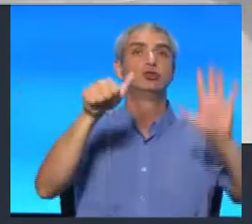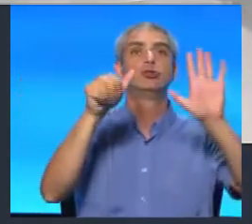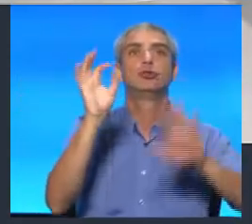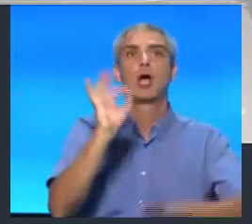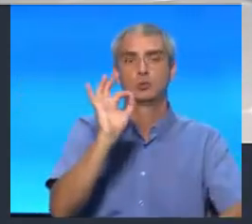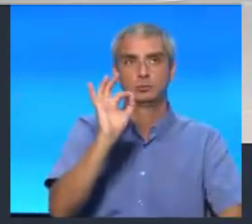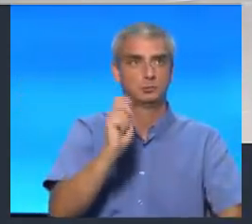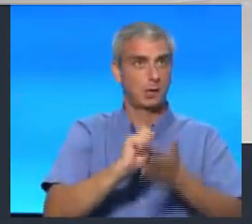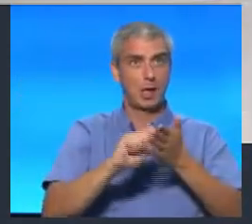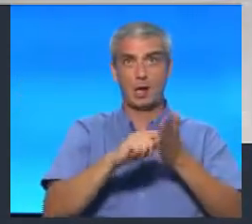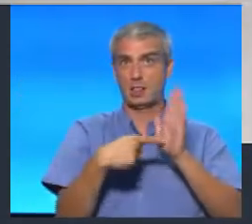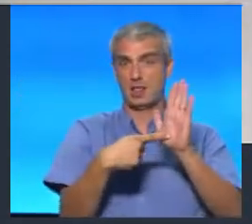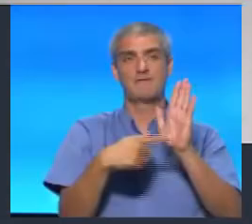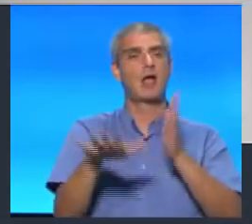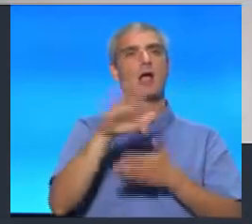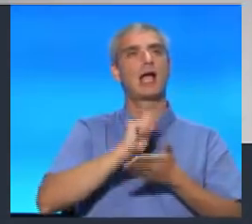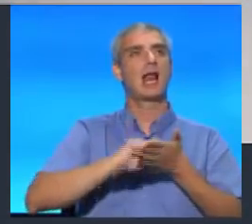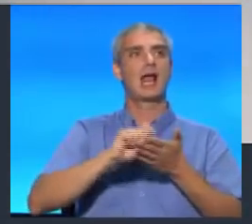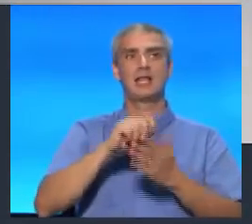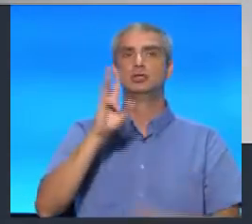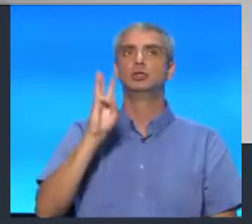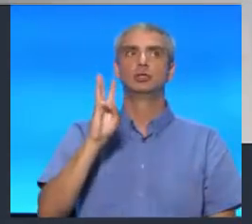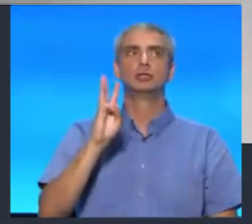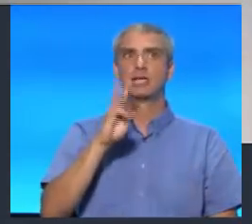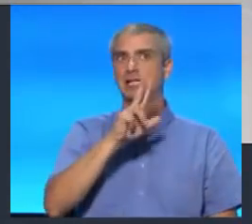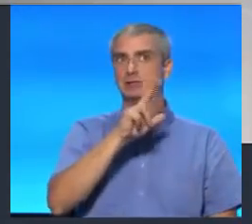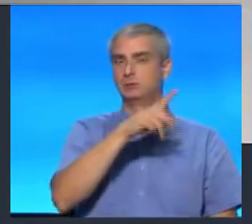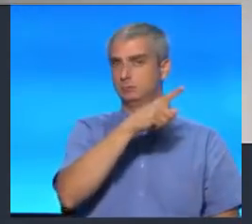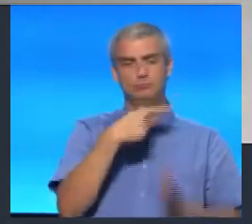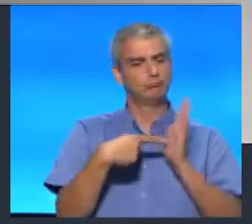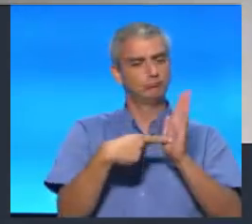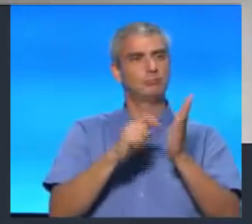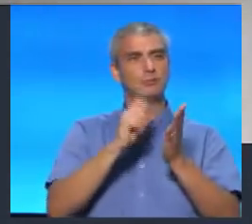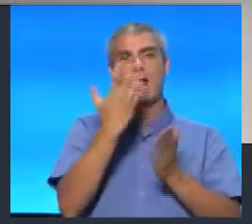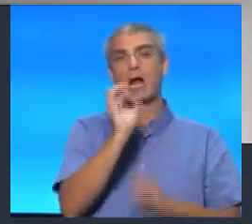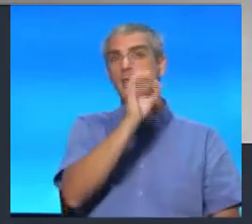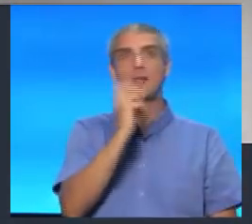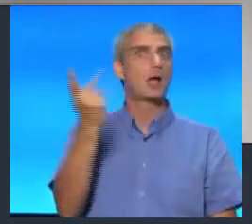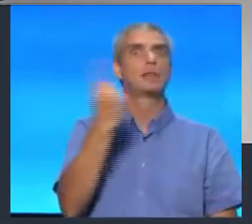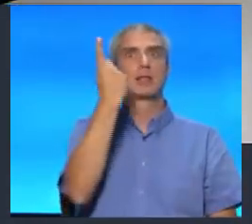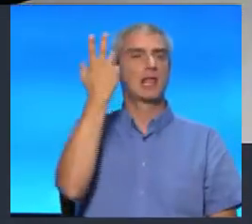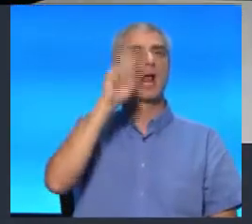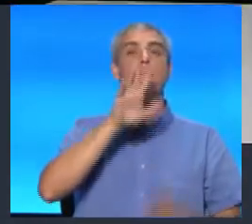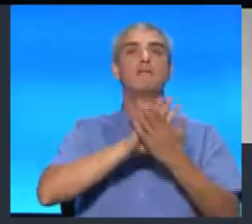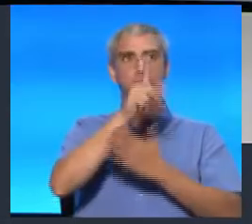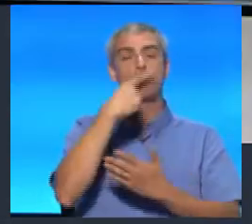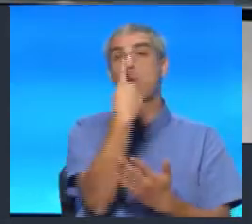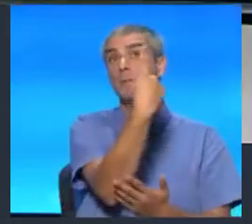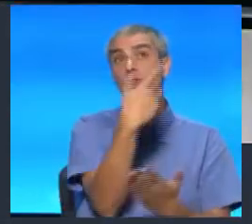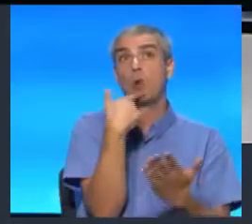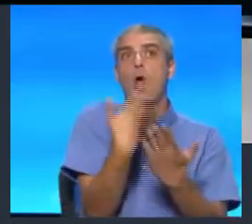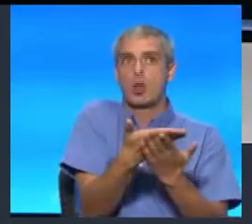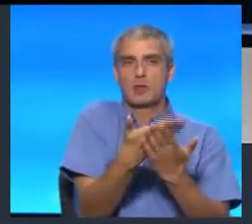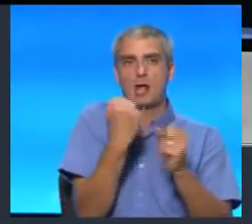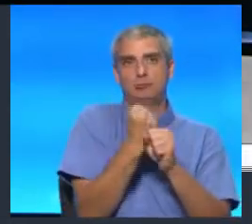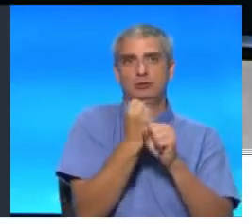בכתבה שלפניכם כתב התחום הכלכלי צח שפיצן חושף הקלטה נדירה של רמי לוי מ-2013, במסגרתה הוא הודע בעצמו בקיומה של